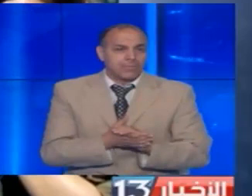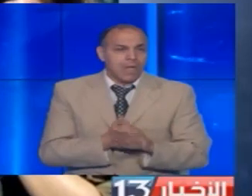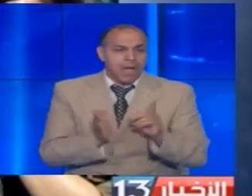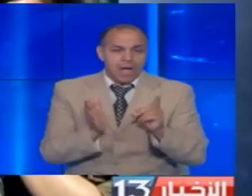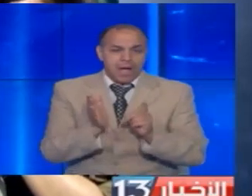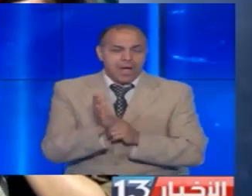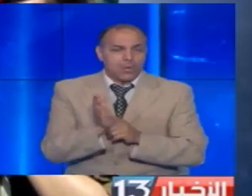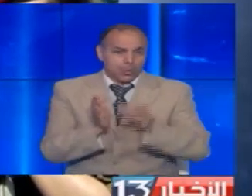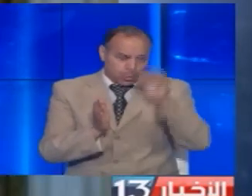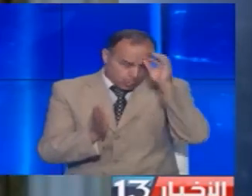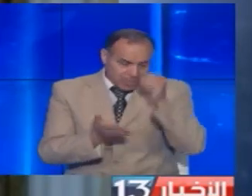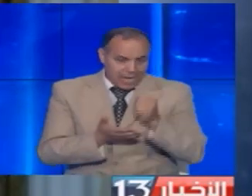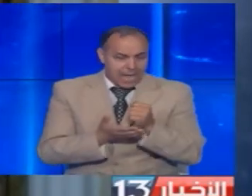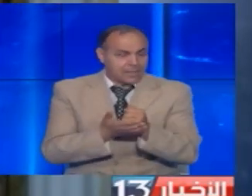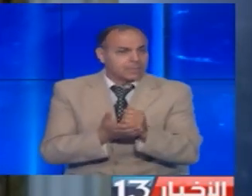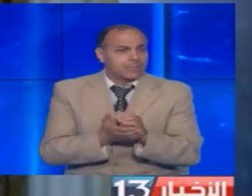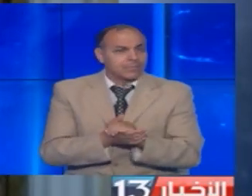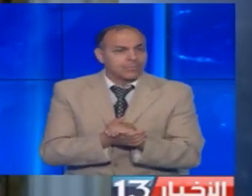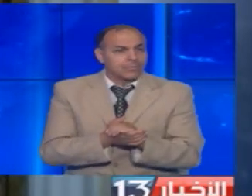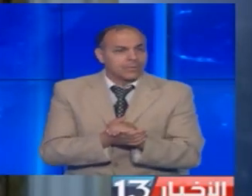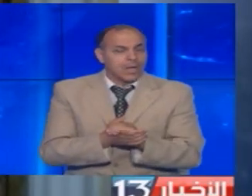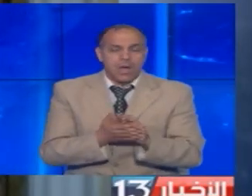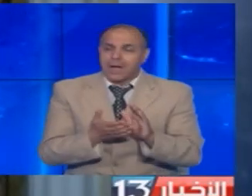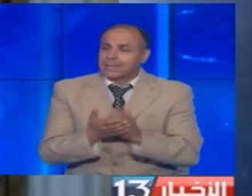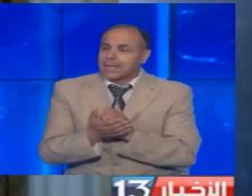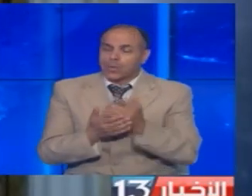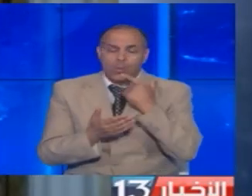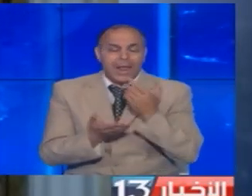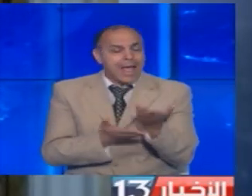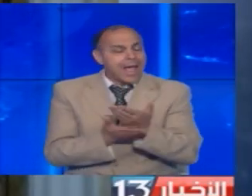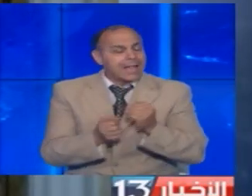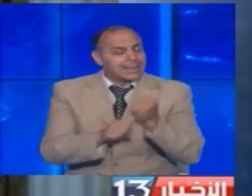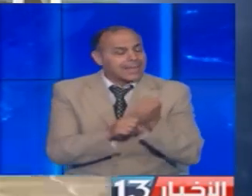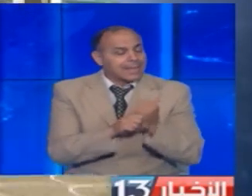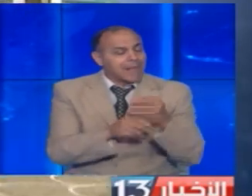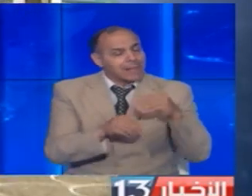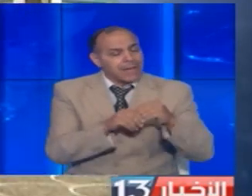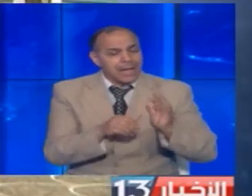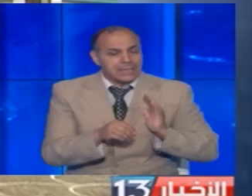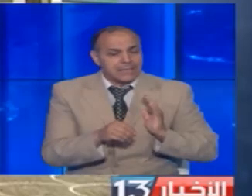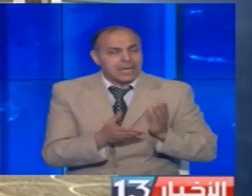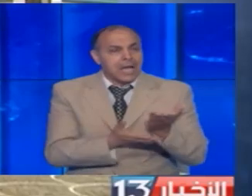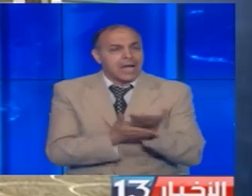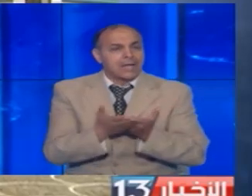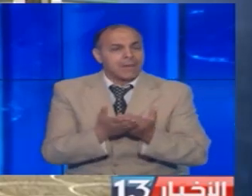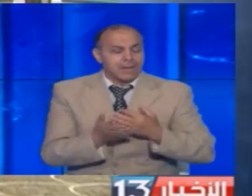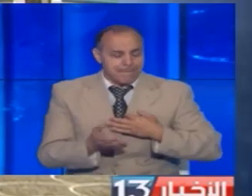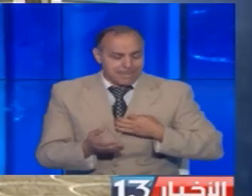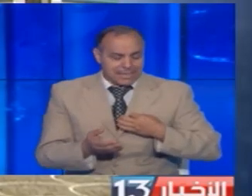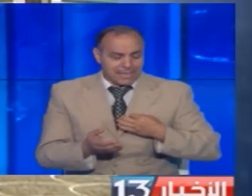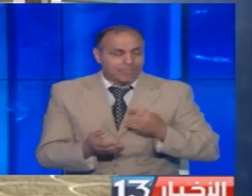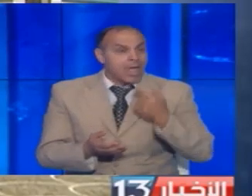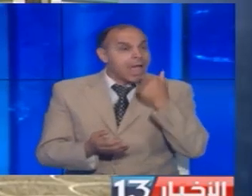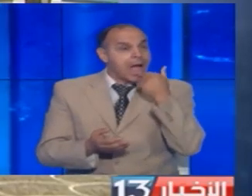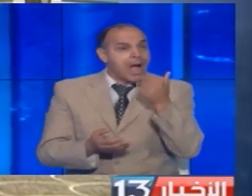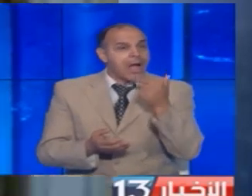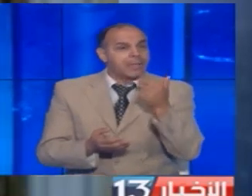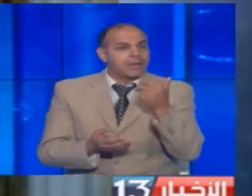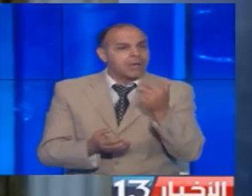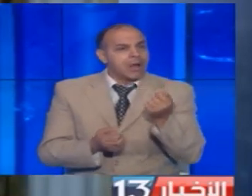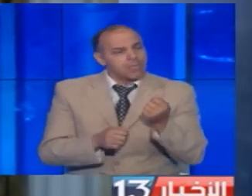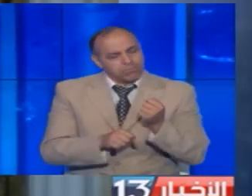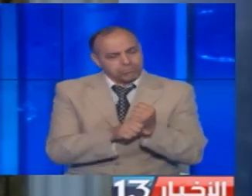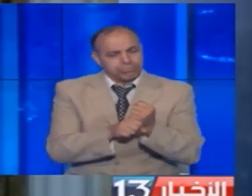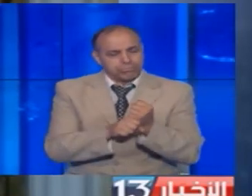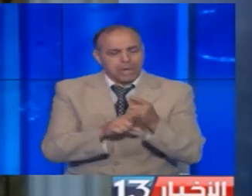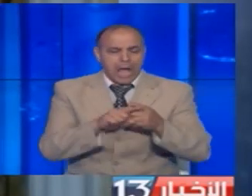الخدمة الوطنية وإشكال هذه الخدمة بما فيها الخدمة المدنية علاوة على